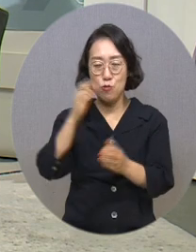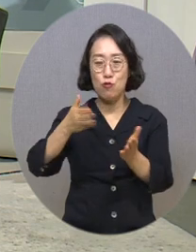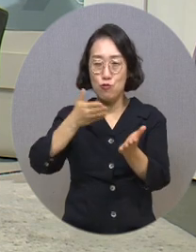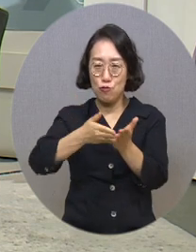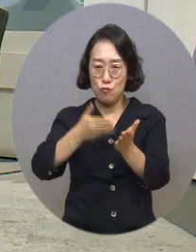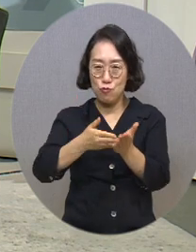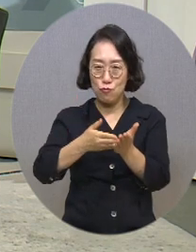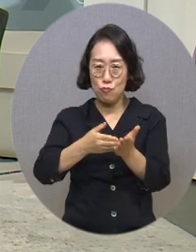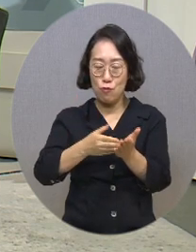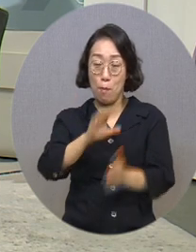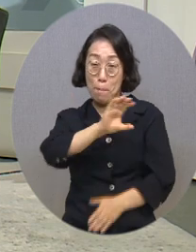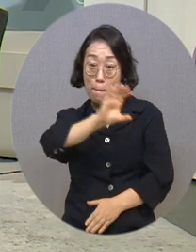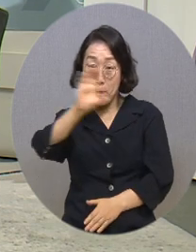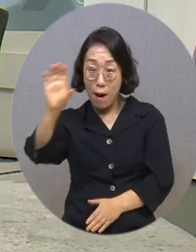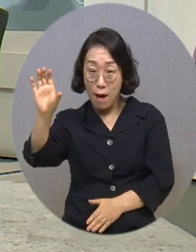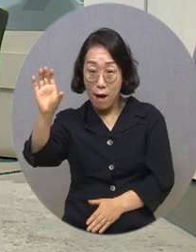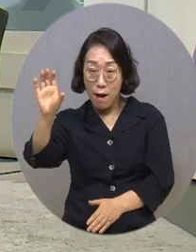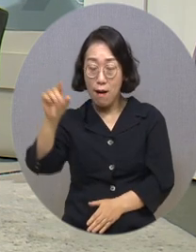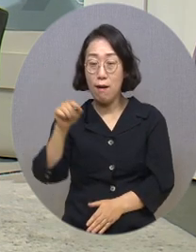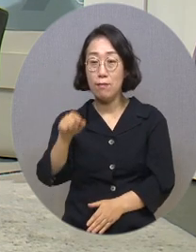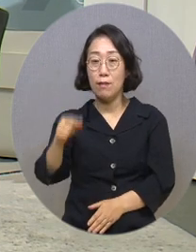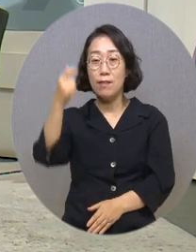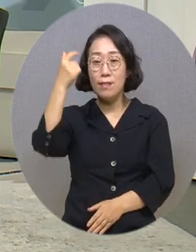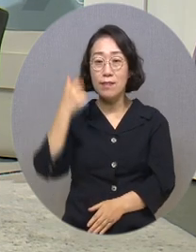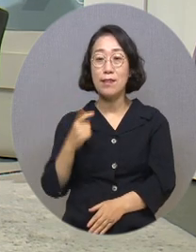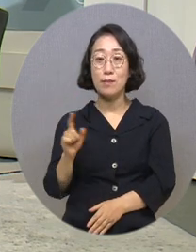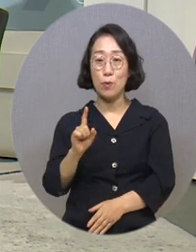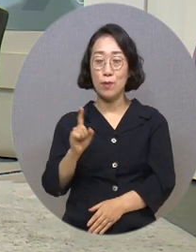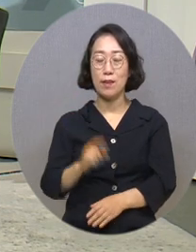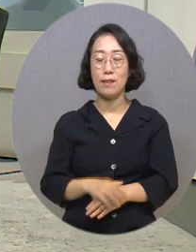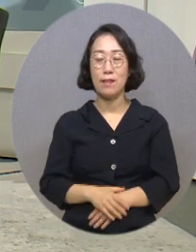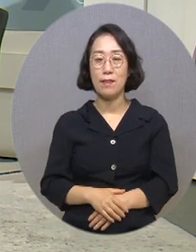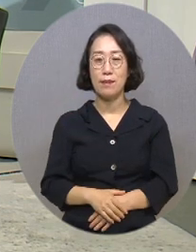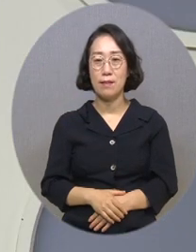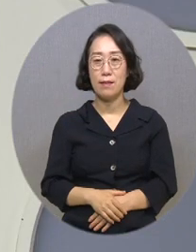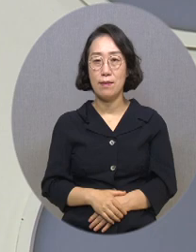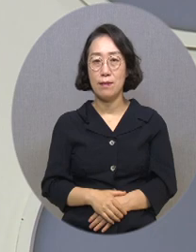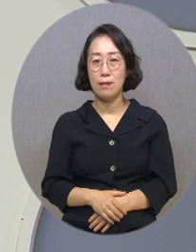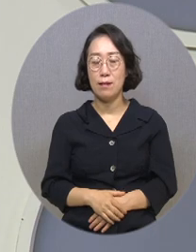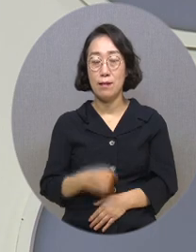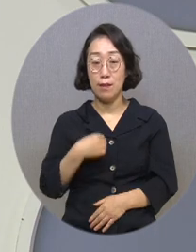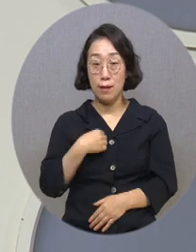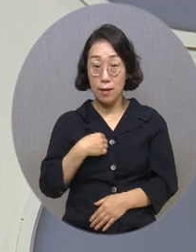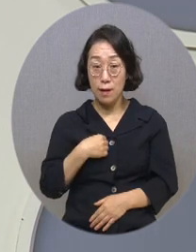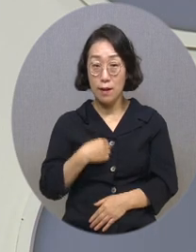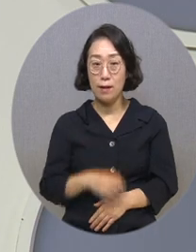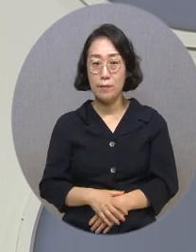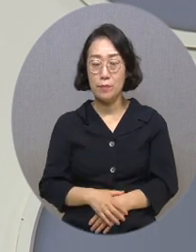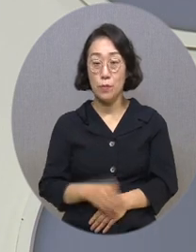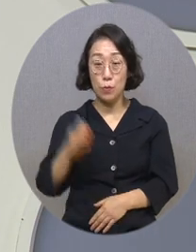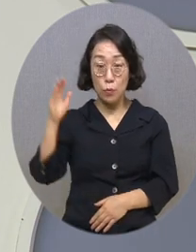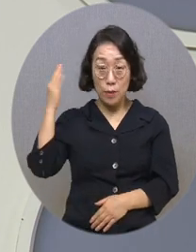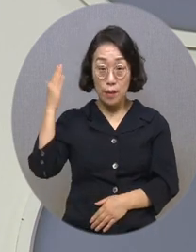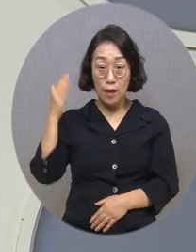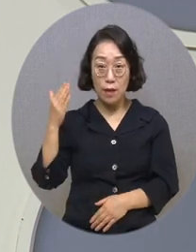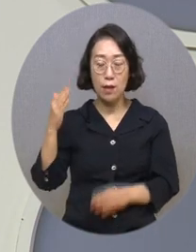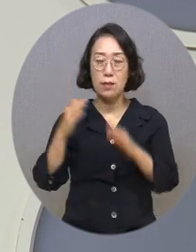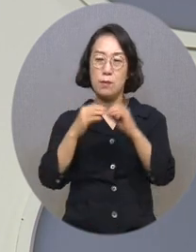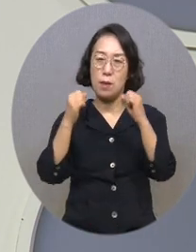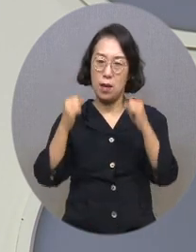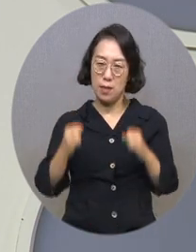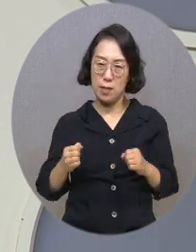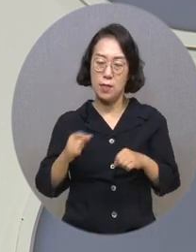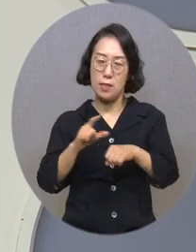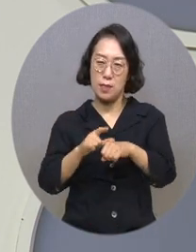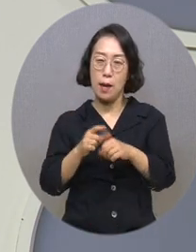느낌, 어떤 느낌을 주로 가졌는지. 제가 그 요즘에 이제 집에 있는